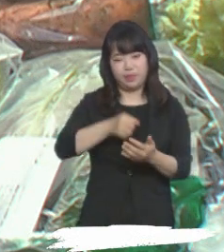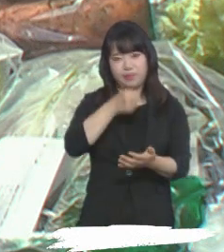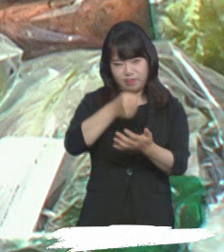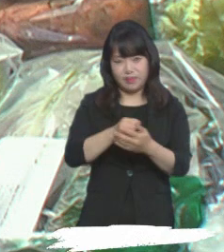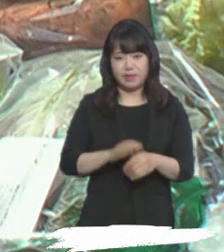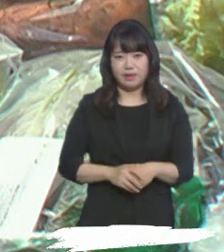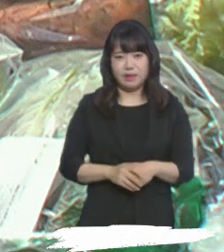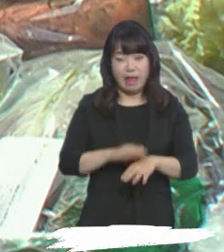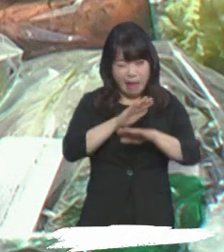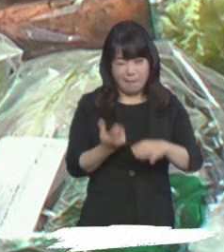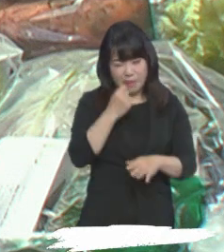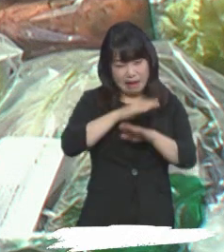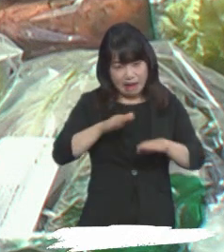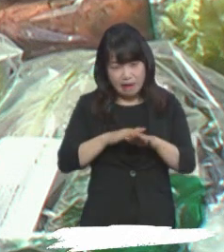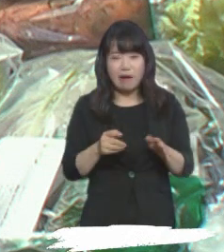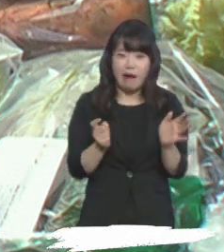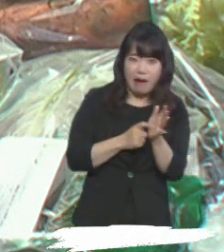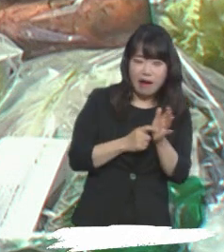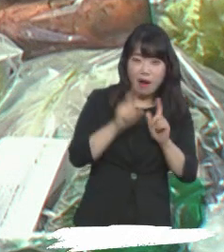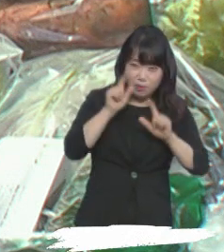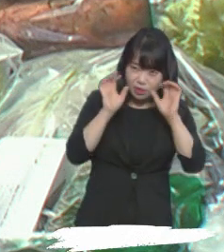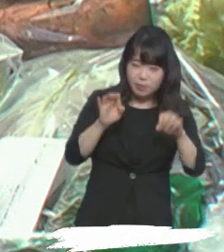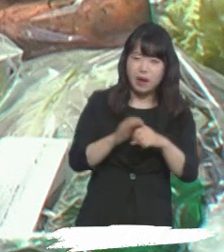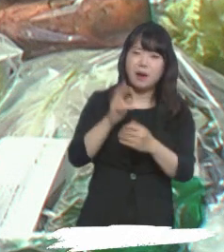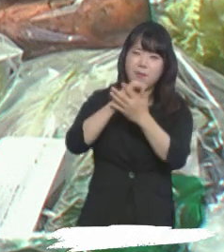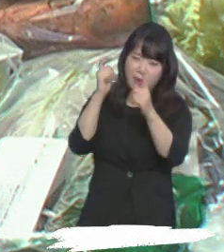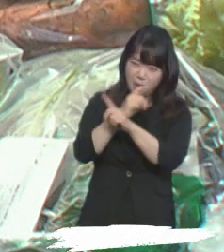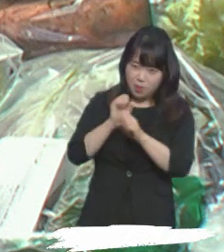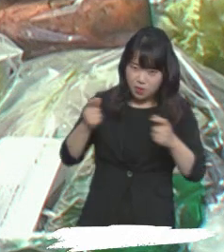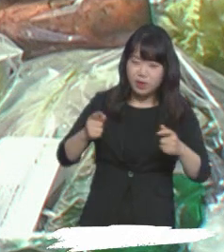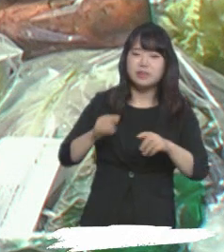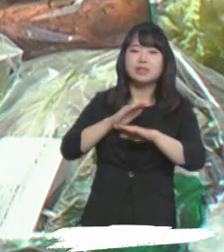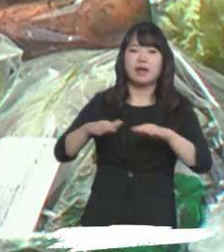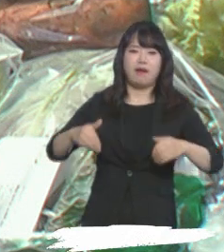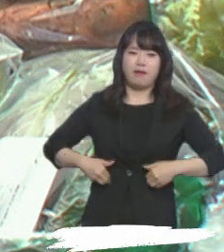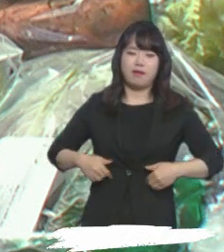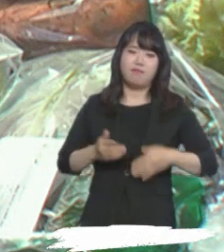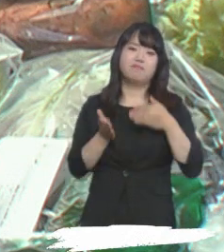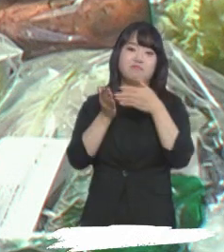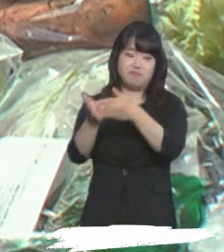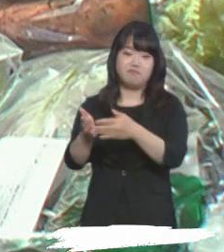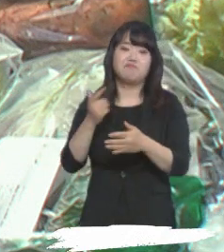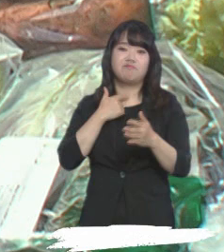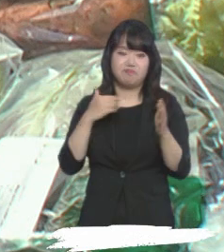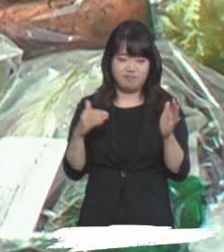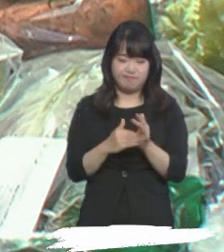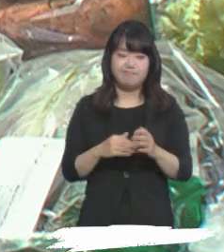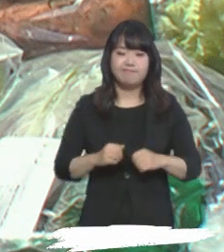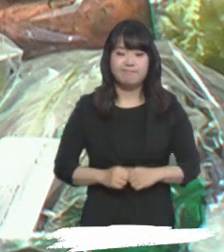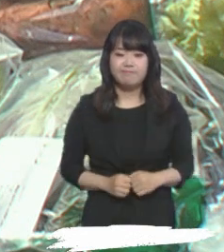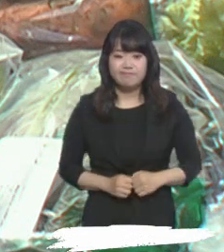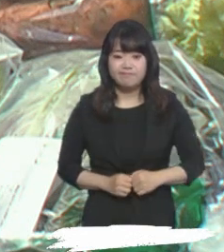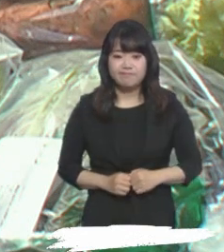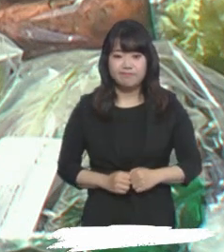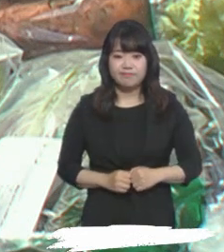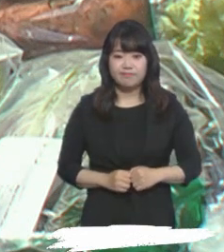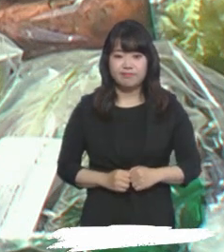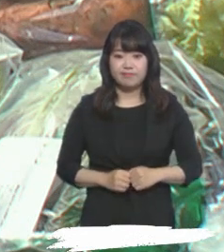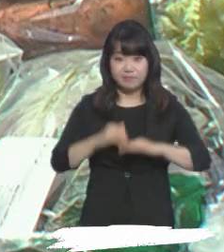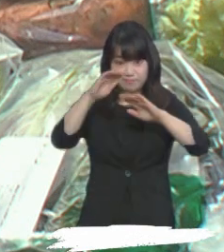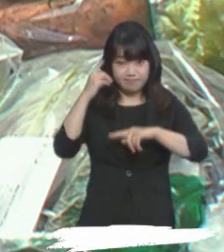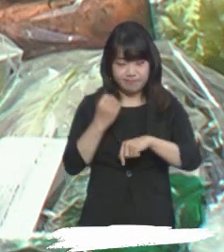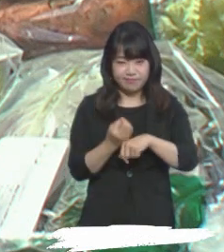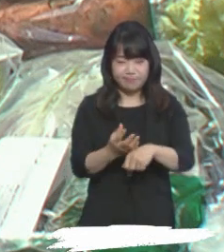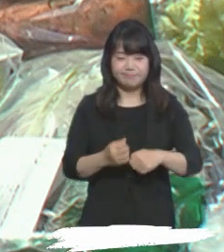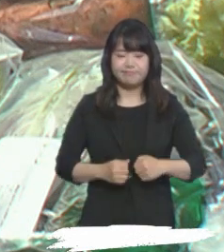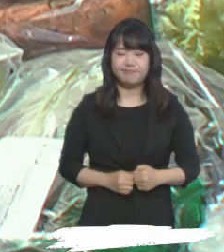급한 불을 끄기 위한 교육청의 조치에 제도 개선 등 근본적인 대책을 마련해야 한다는 목소리가 나옵니다. 김민식 기자의